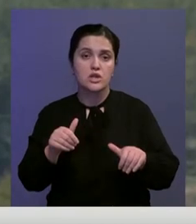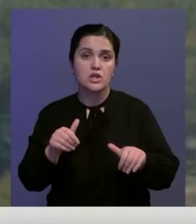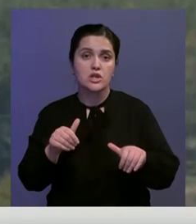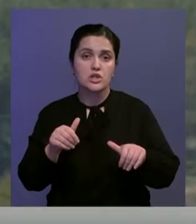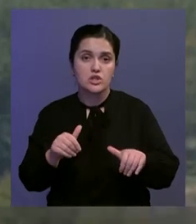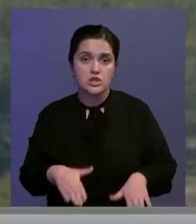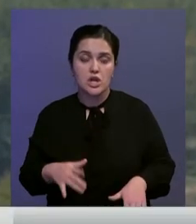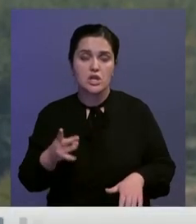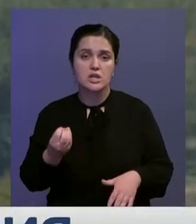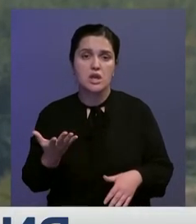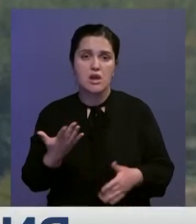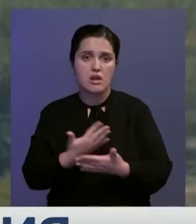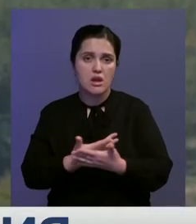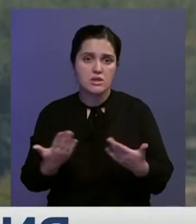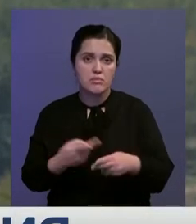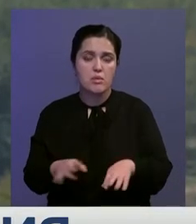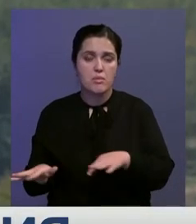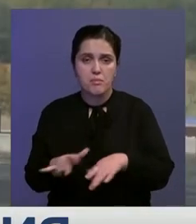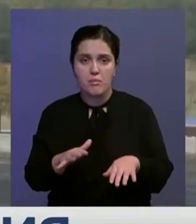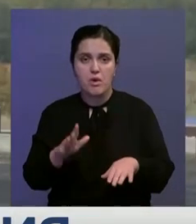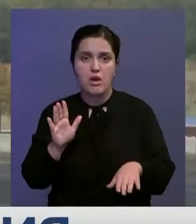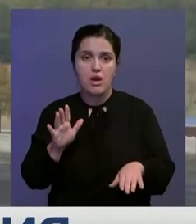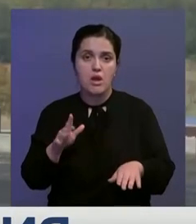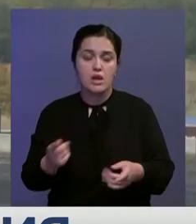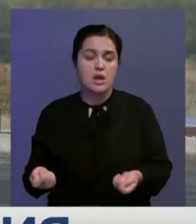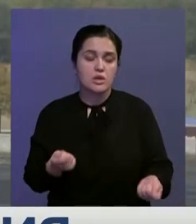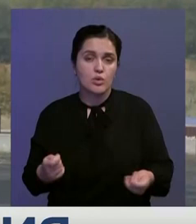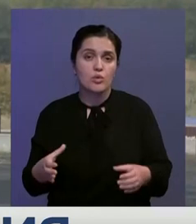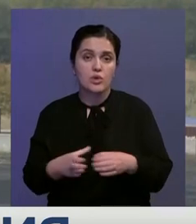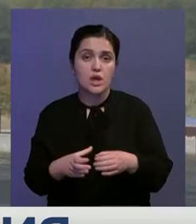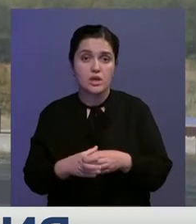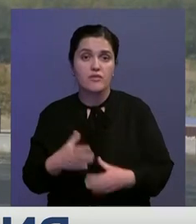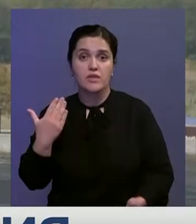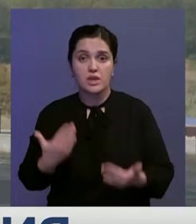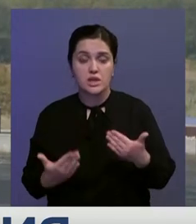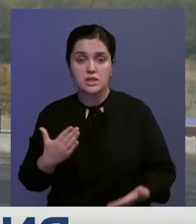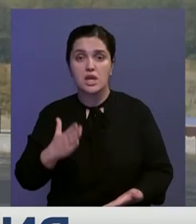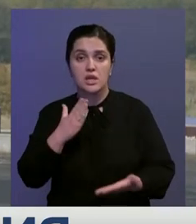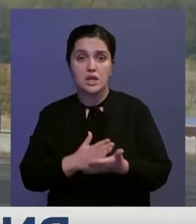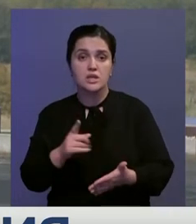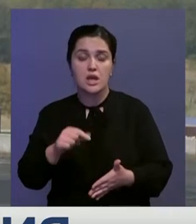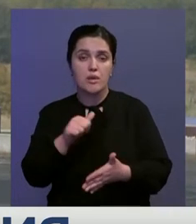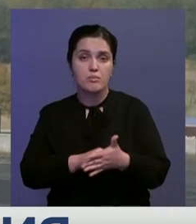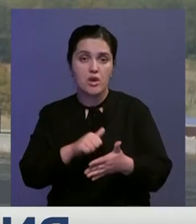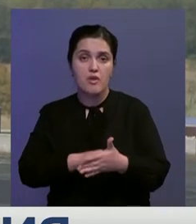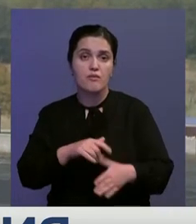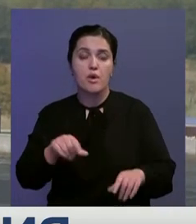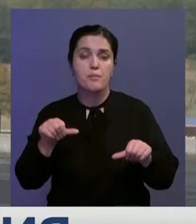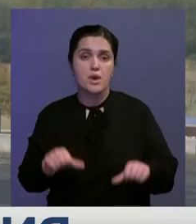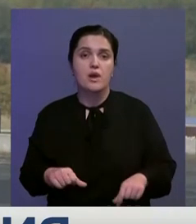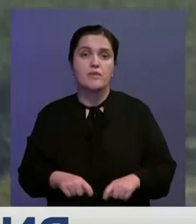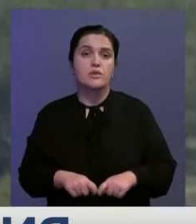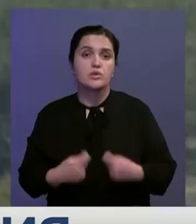не отвлекаясь на разного рода мероприятия контролирующих органов. Если имеются обоснованные факты правонарушений со